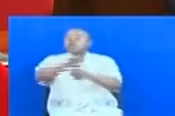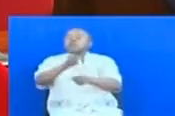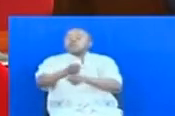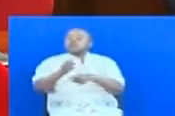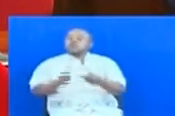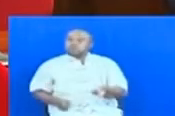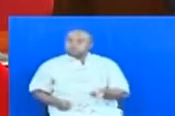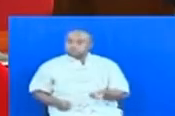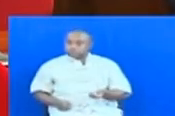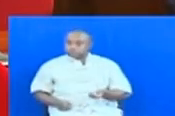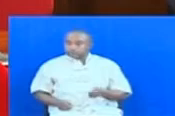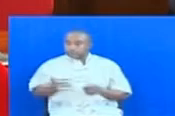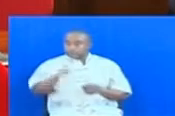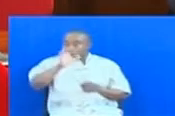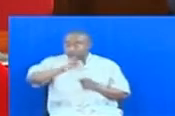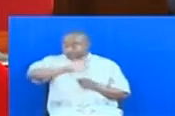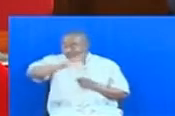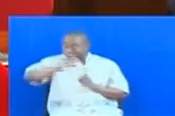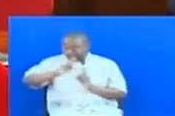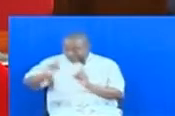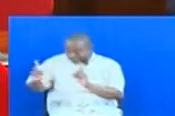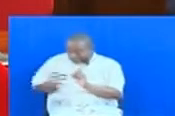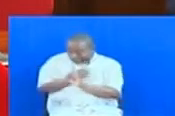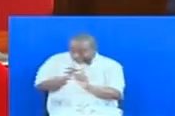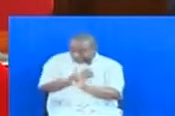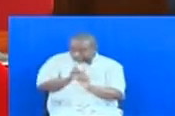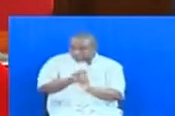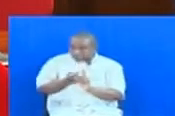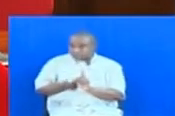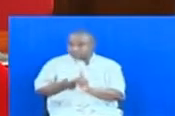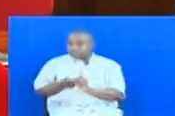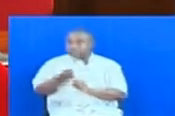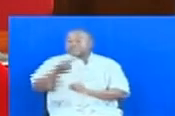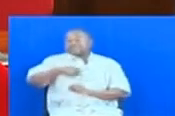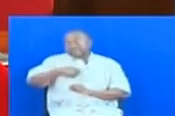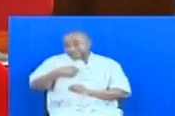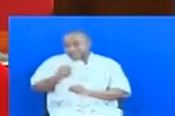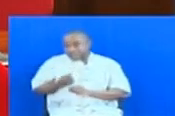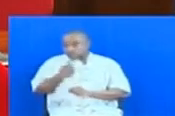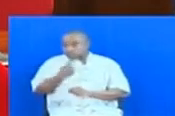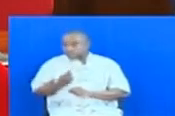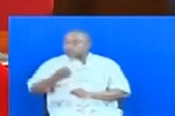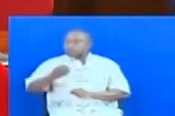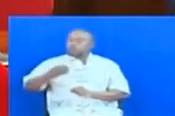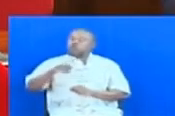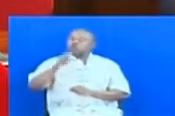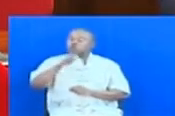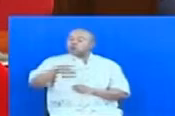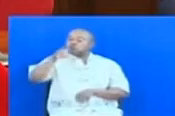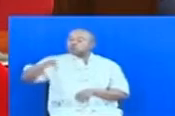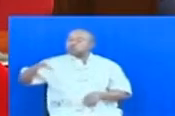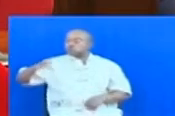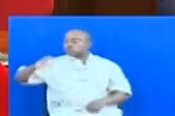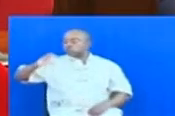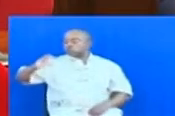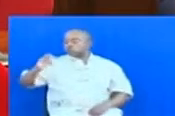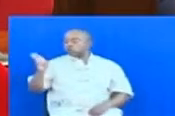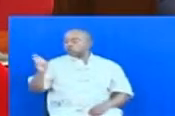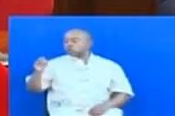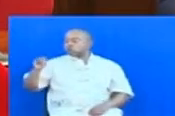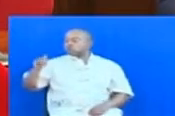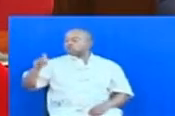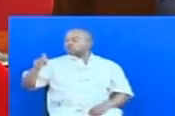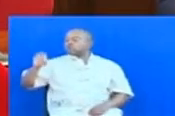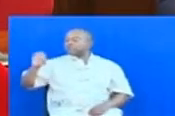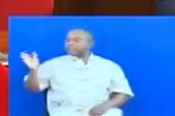Na hao wote wanaopitipita, tuna msemo wetu sisi Waruguru kule, choneke gabu, lakini ni msimamo ni pale